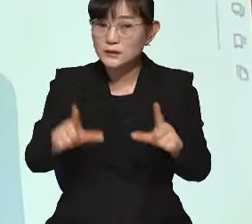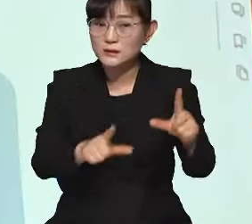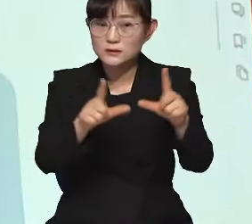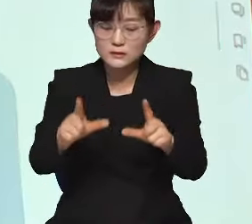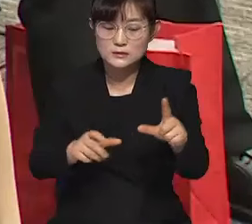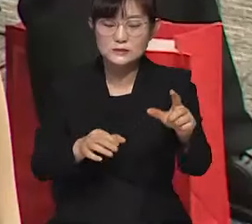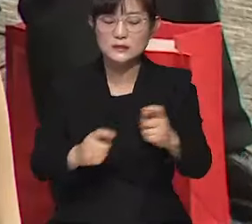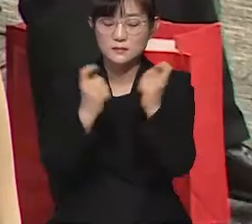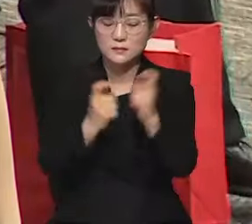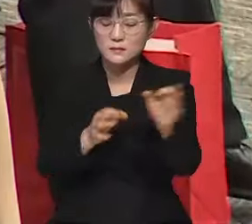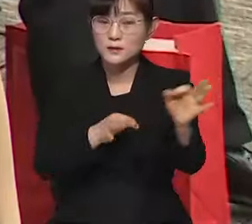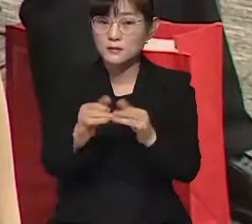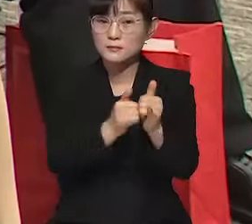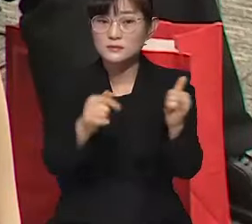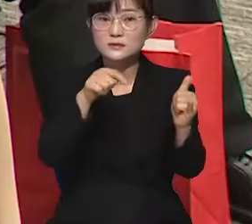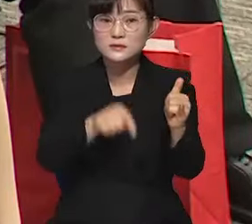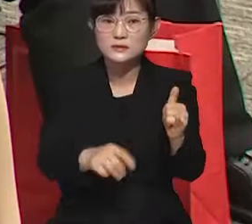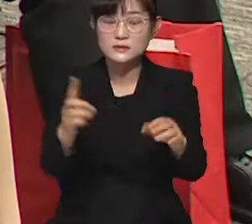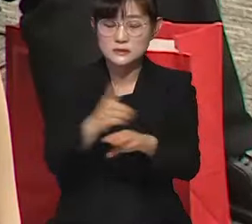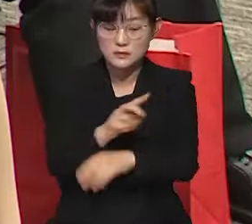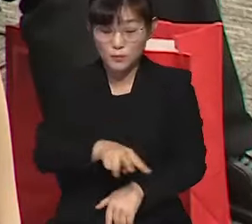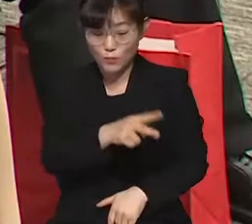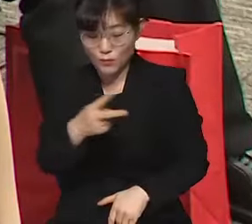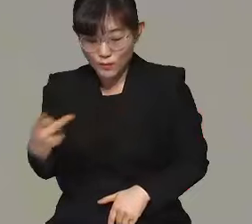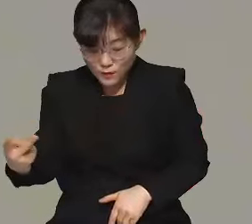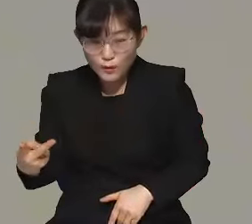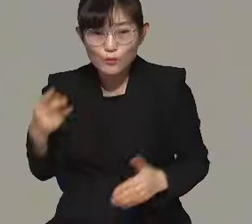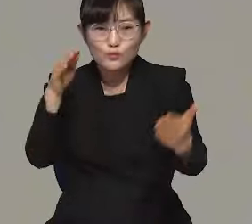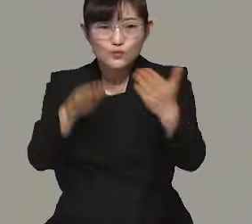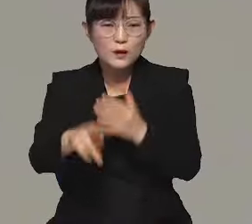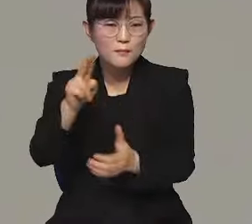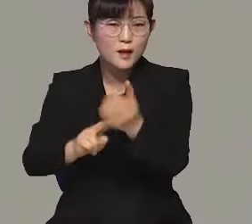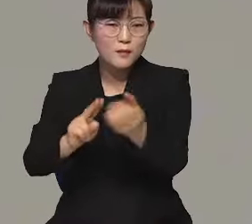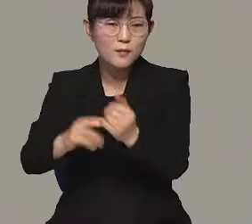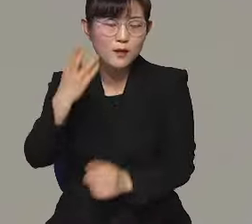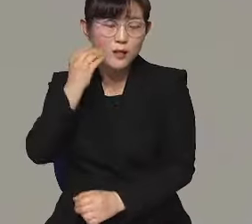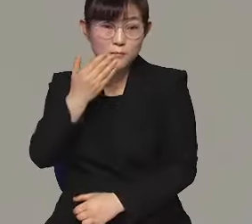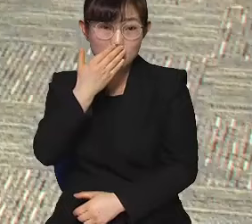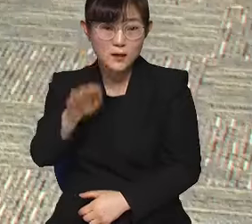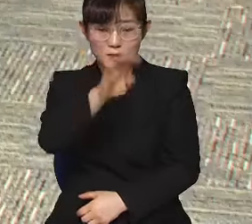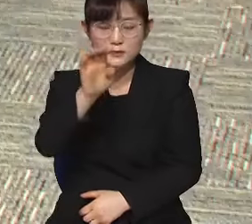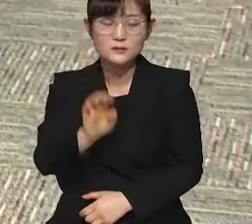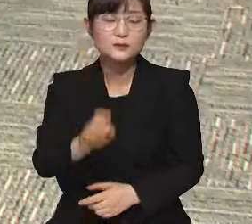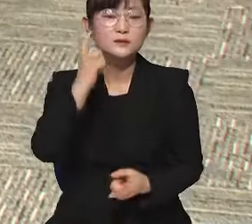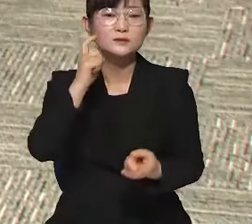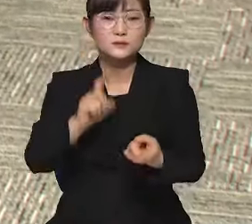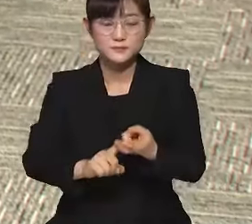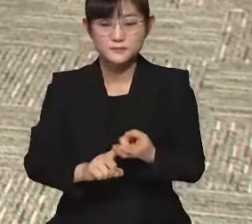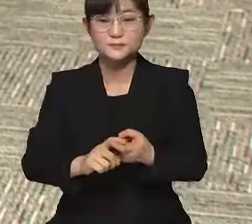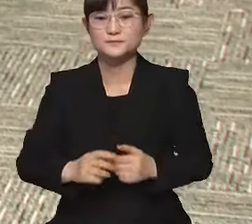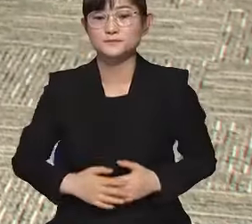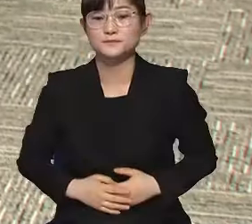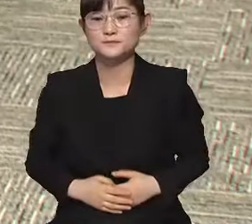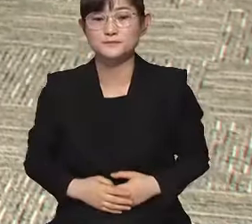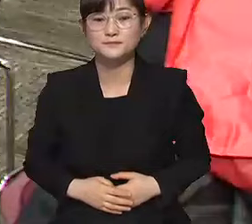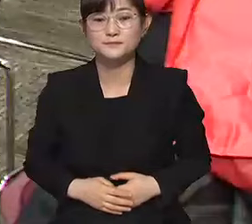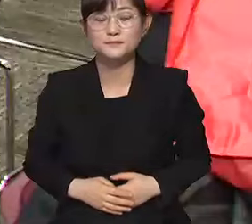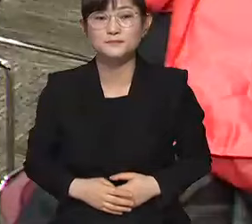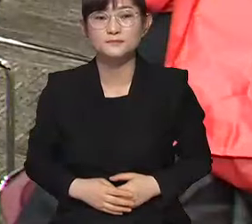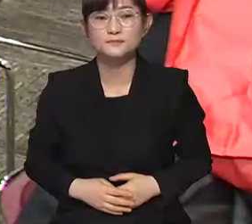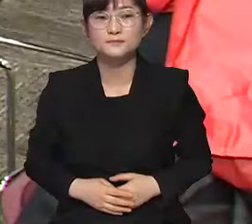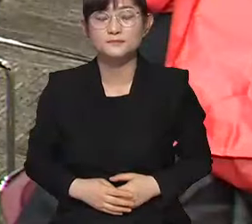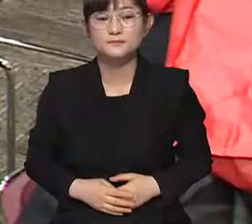지역 자영업자들이 디지털 전환을 통해 새로운 활로를 개척할 수 있을지 관심입니다.